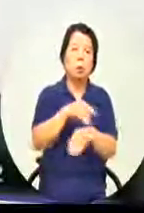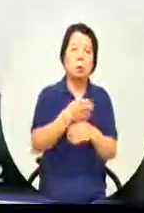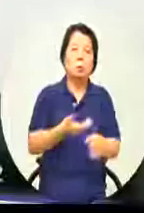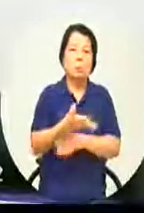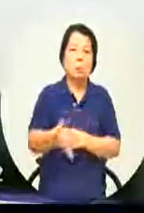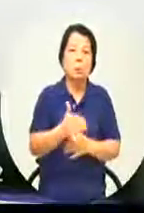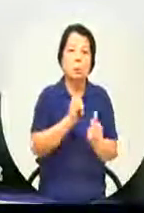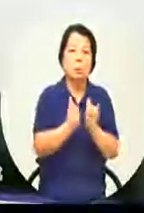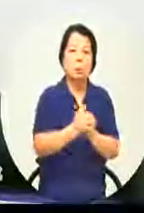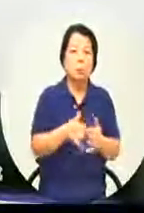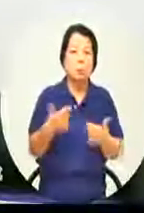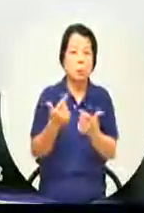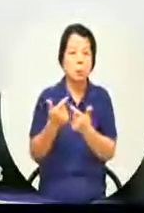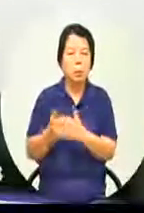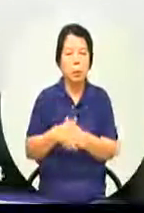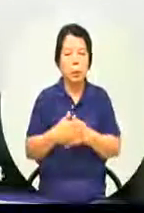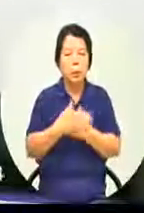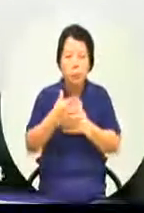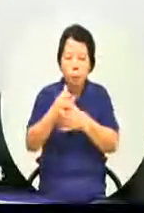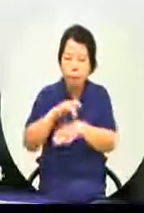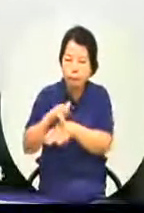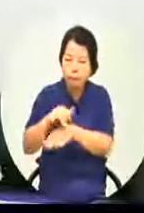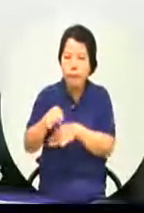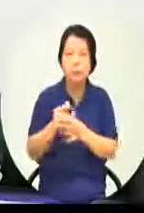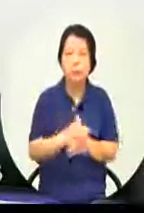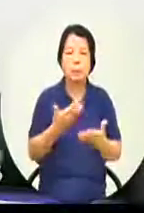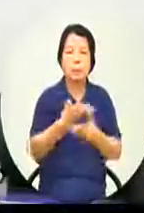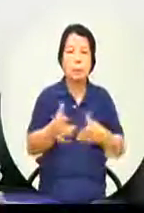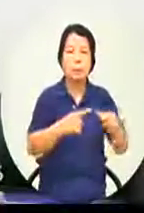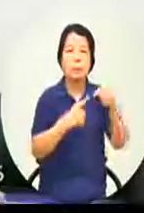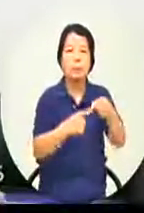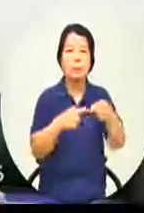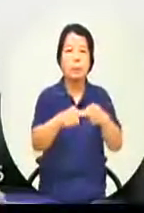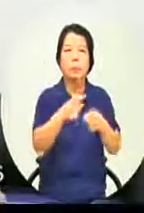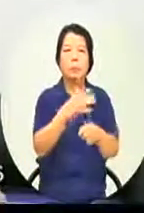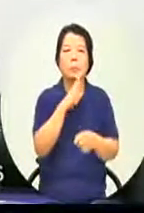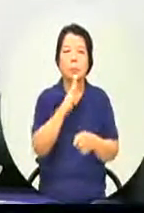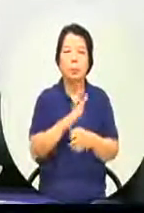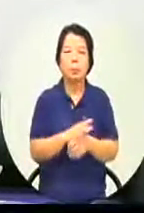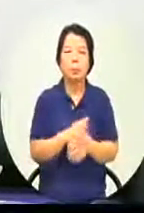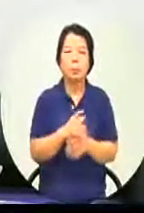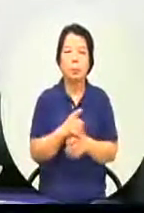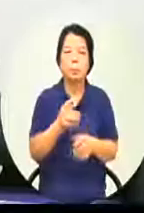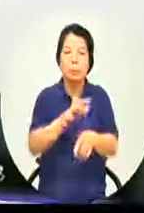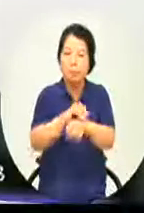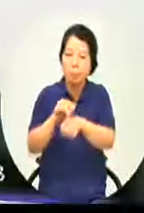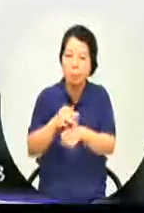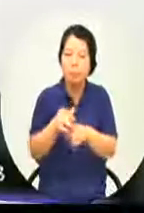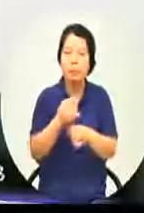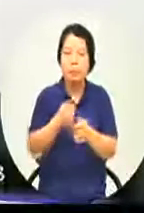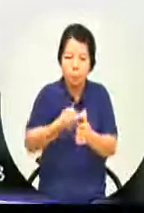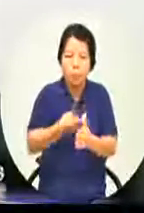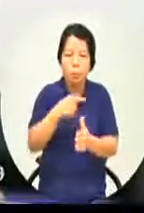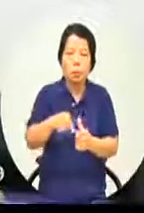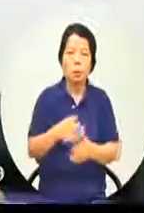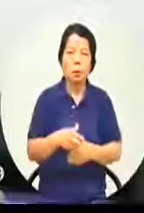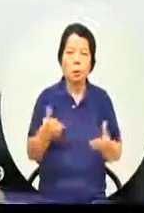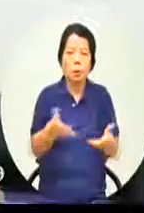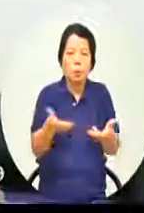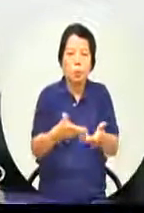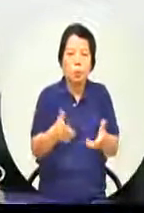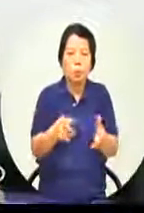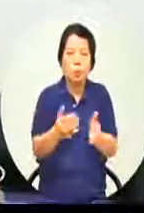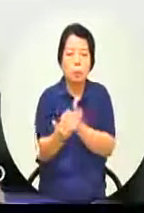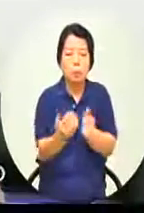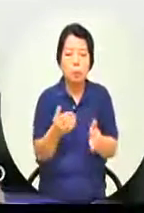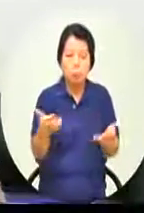应这样子的状况，就像你们在推那个公车，让民众提早搭乘的意思是一样的。那这样应该可以在动工的时候更减轻